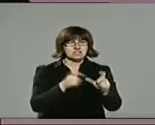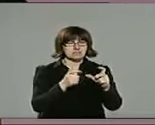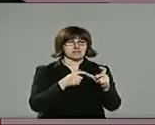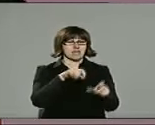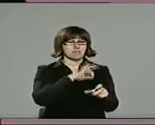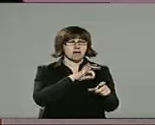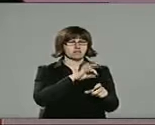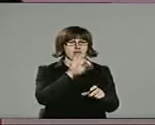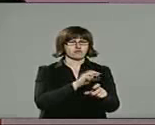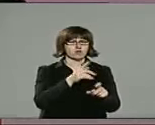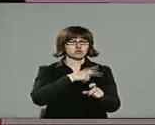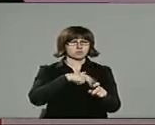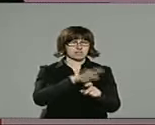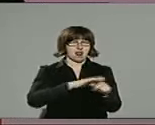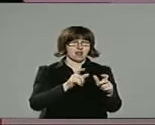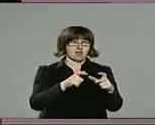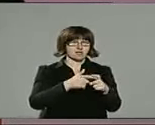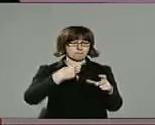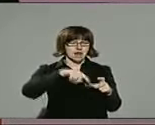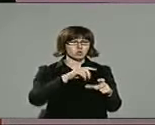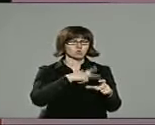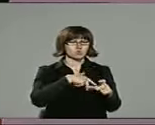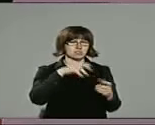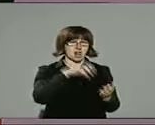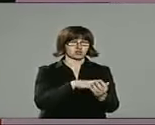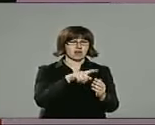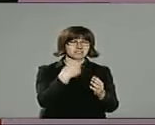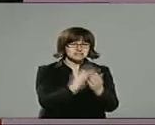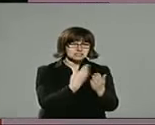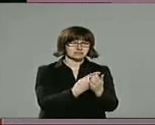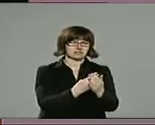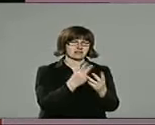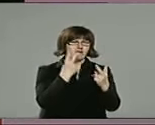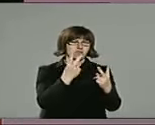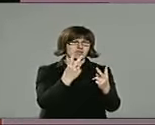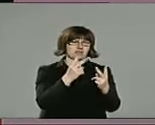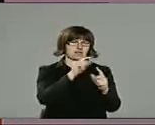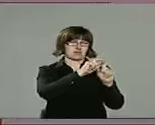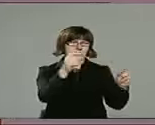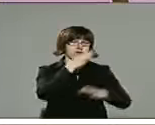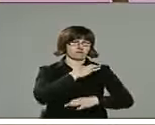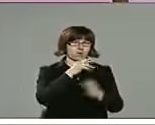Partei dieser sozialen Gemeinden und der sozialen Stadt. Das steht wieder bei uns ganz vorne an